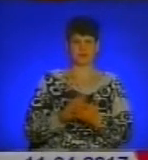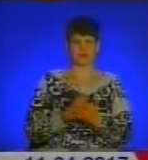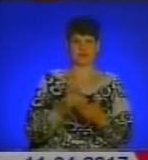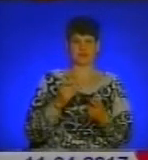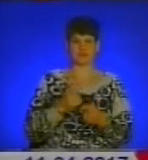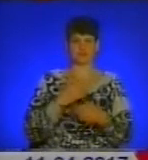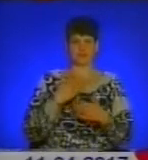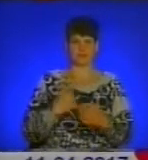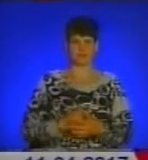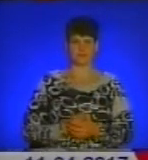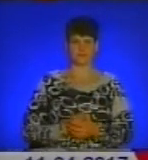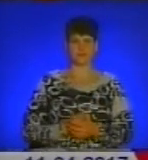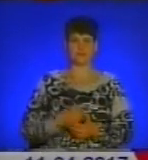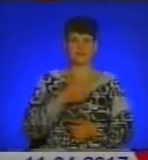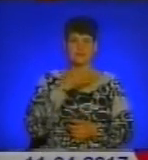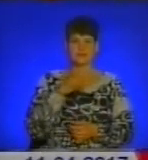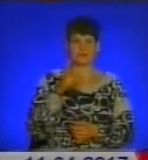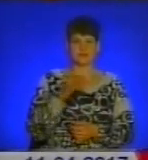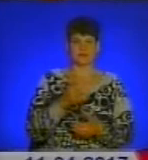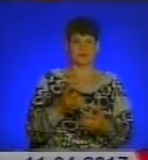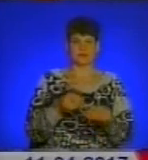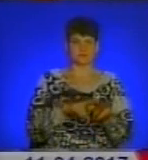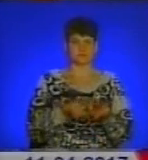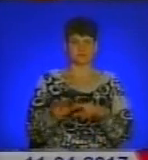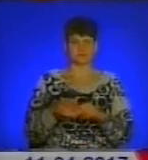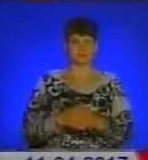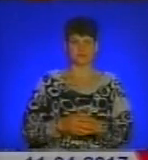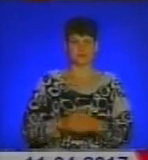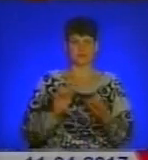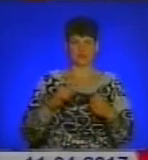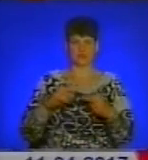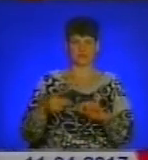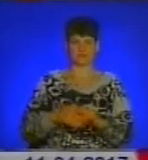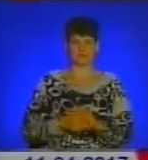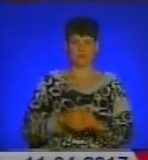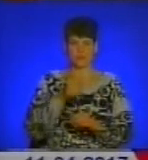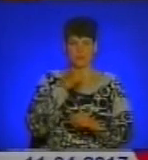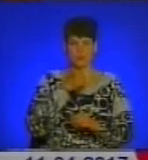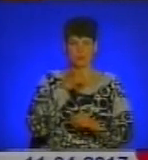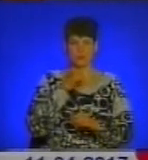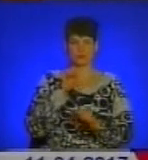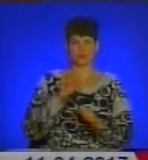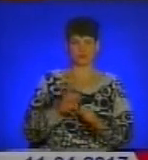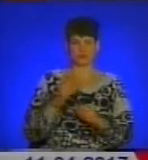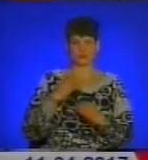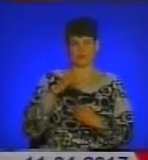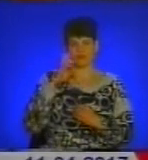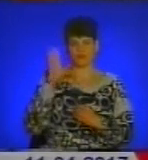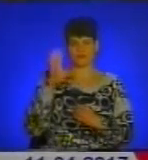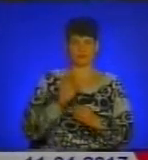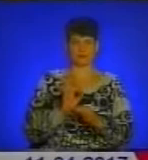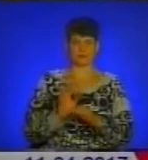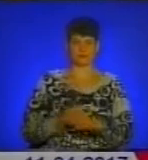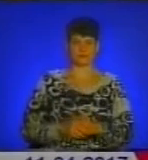знижки немає. Сказали всі брати, вони аналог. Замінник. Можна замінити. Попробуй, може, десь буде все добре. І за це